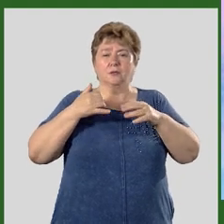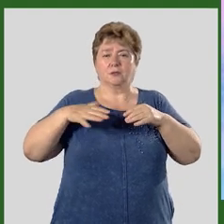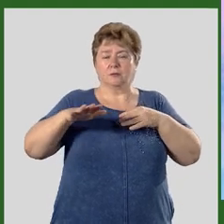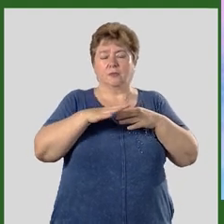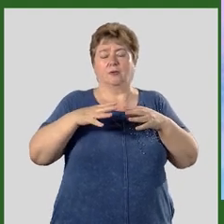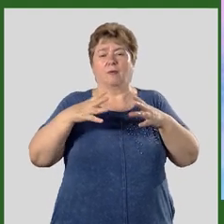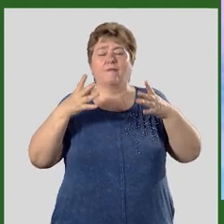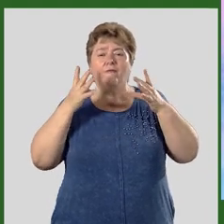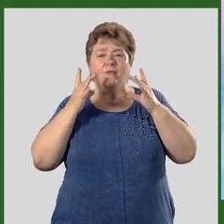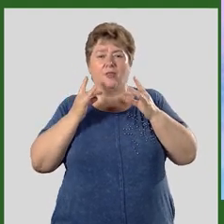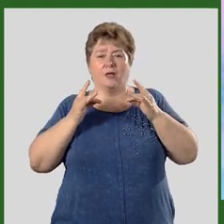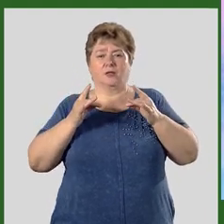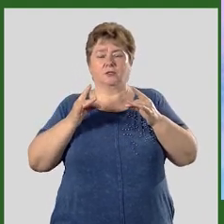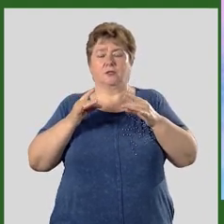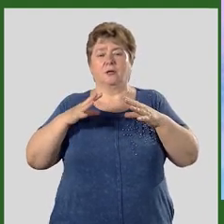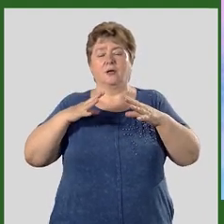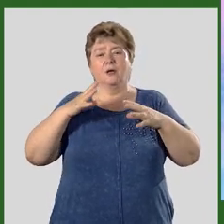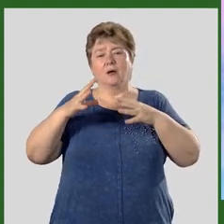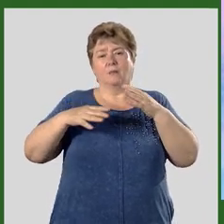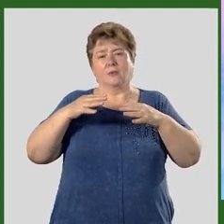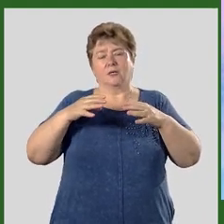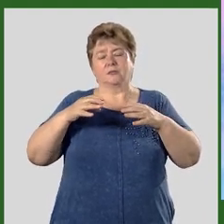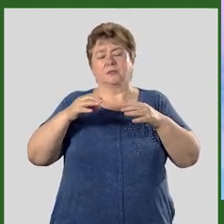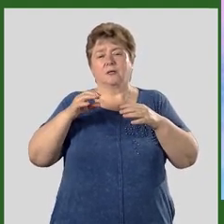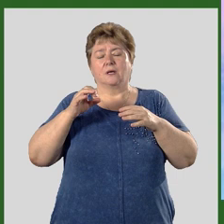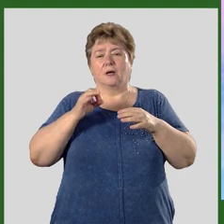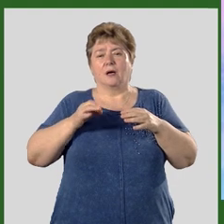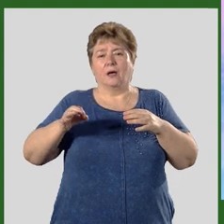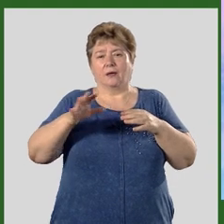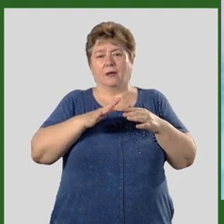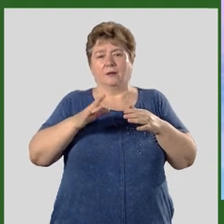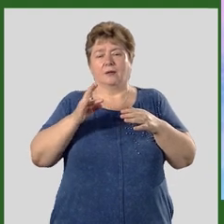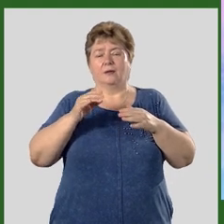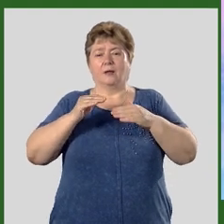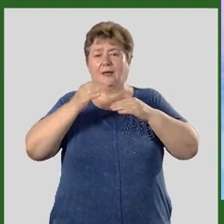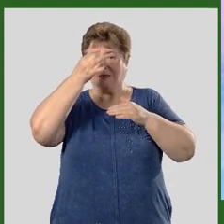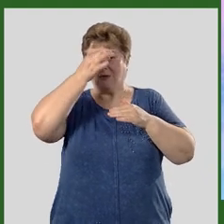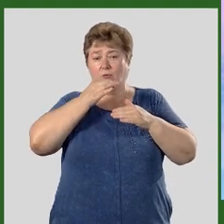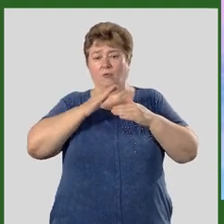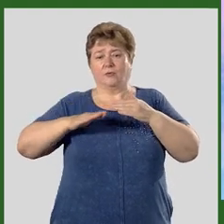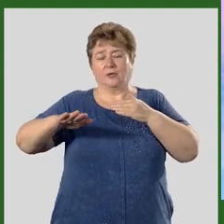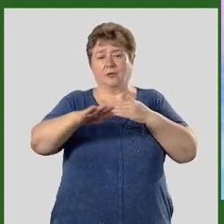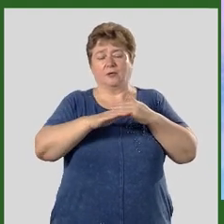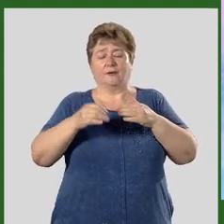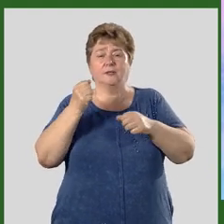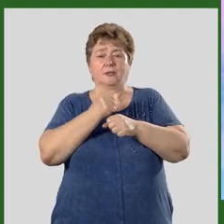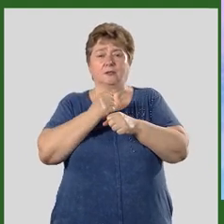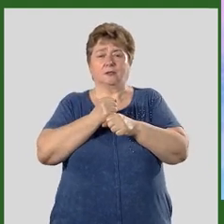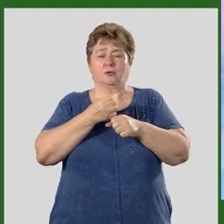влажных воздушных масс океанов. А равнинный рельеф, наоборот, создает для